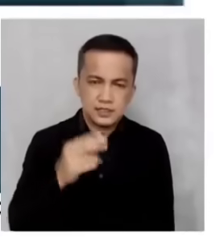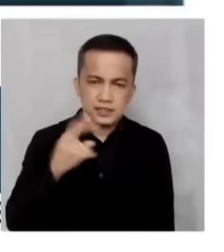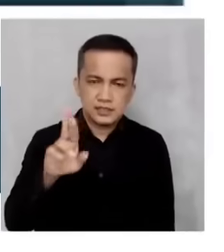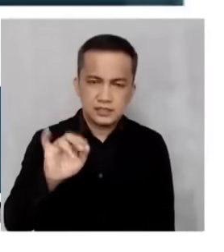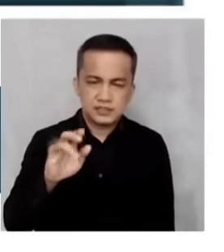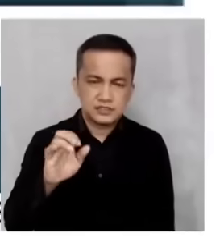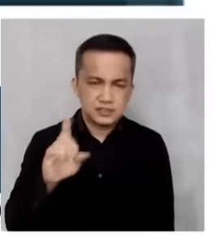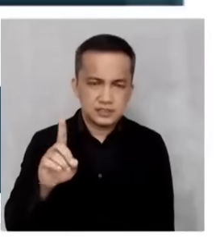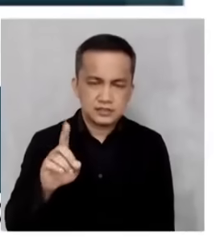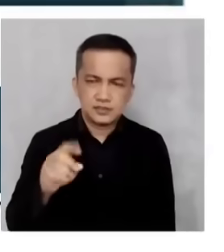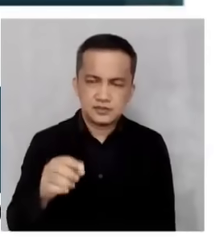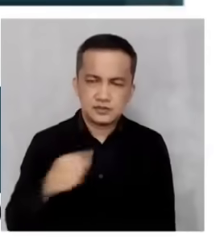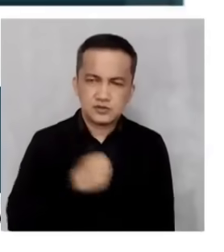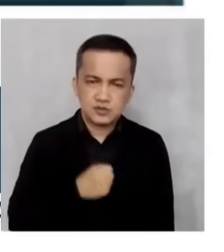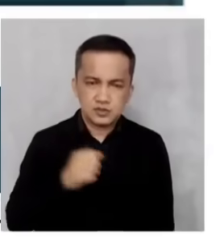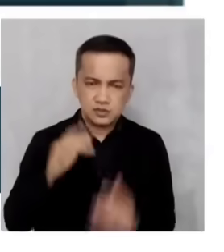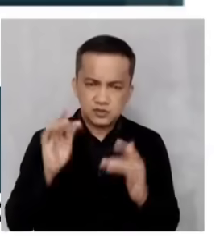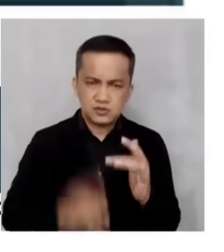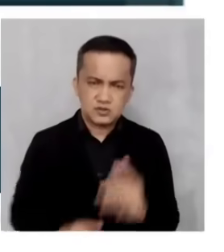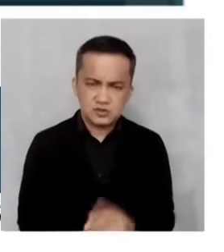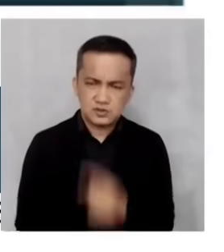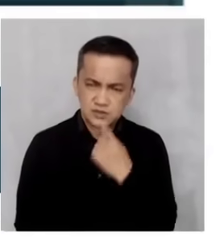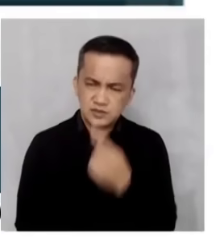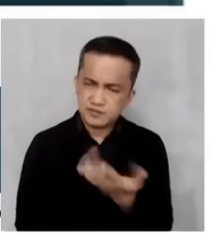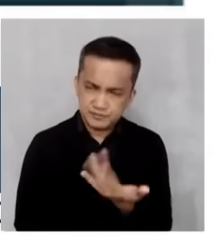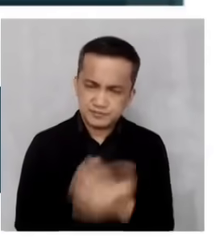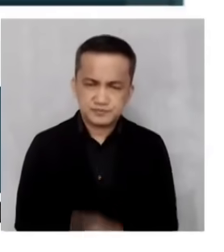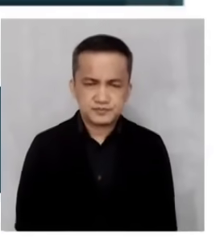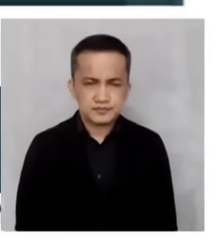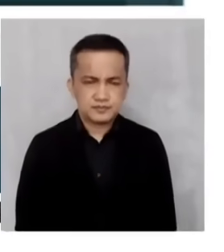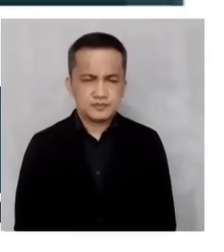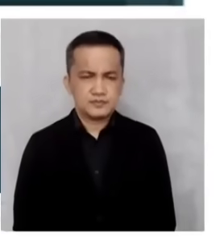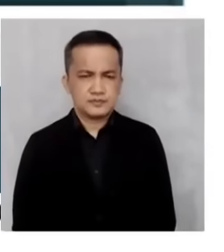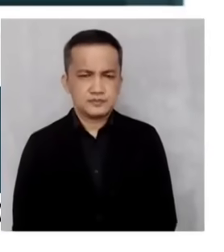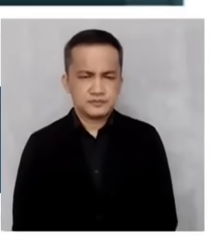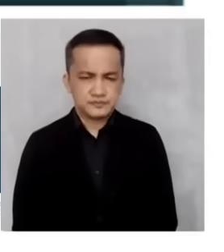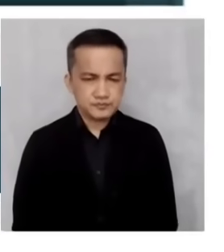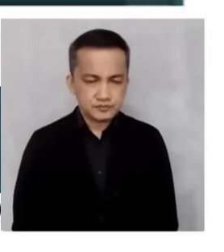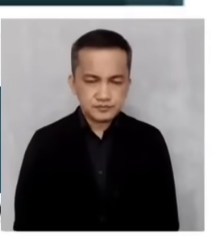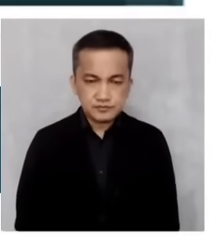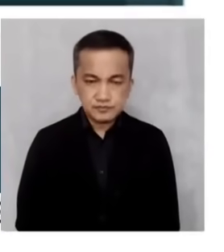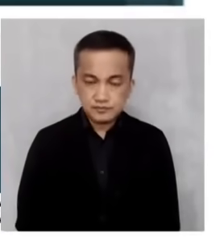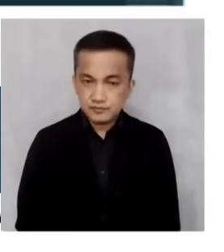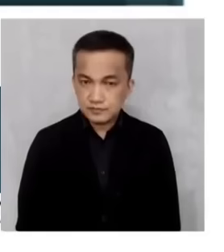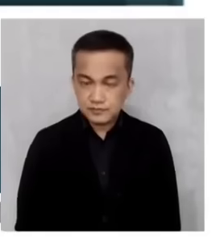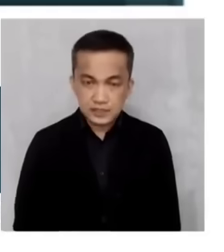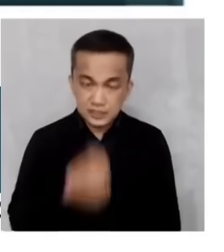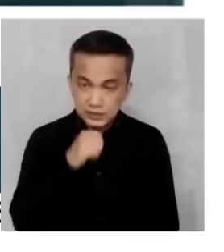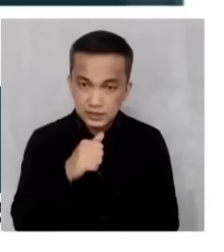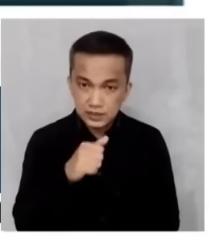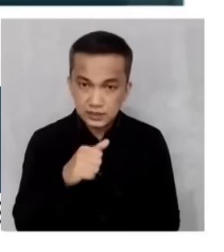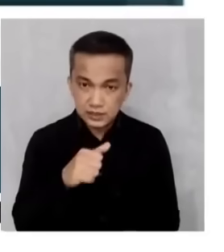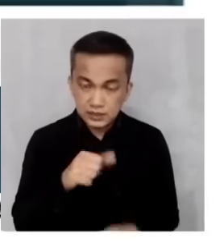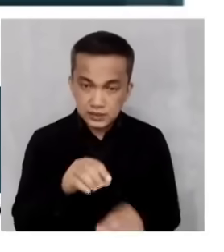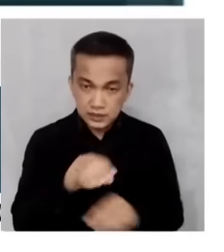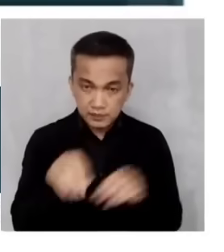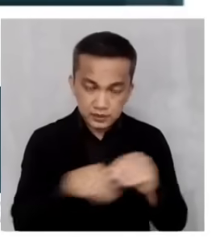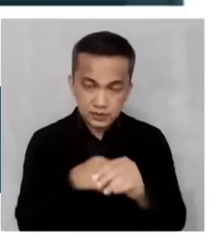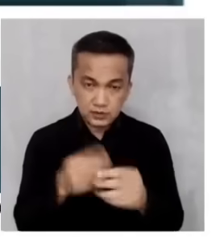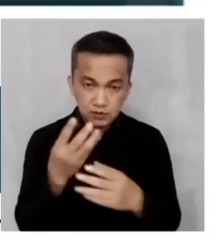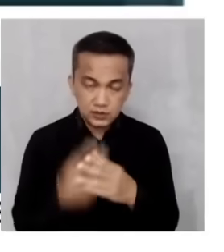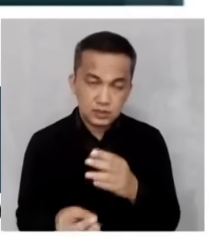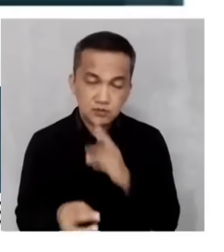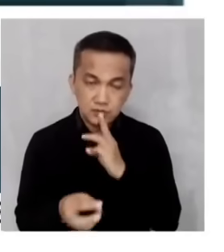pasensya na, naputol tayo. Yes, you were saying? Go ahead. So hindi na-replenish yung mga nawalang tubig